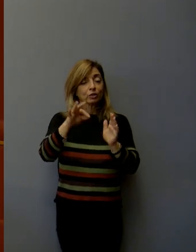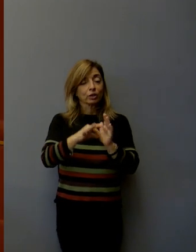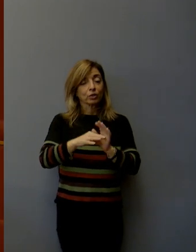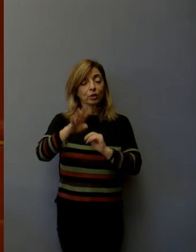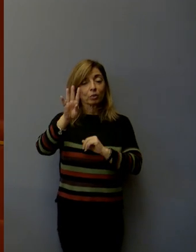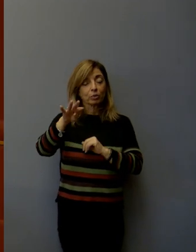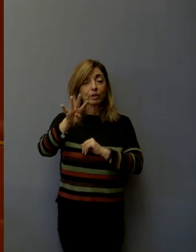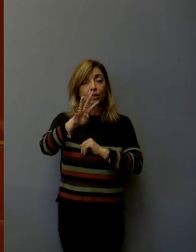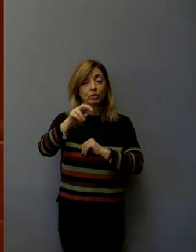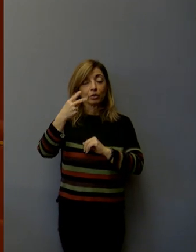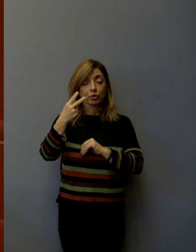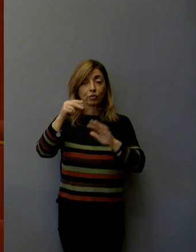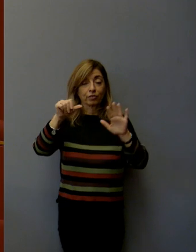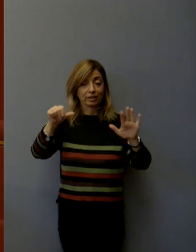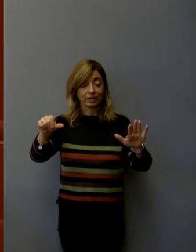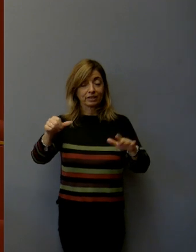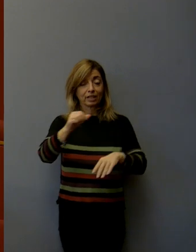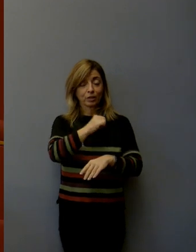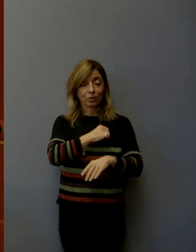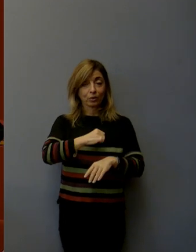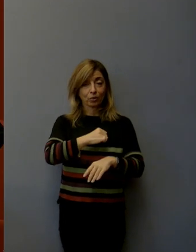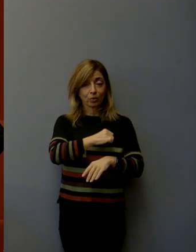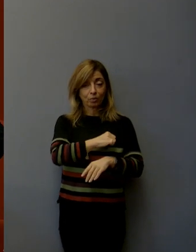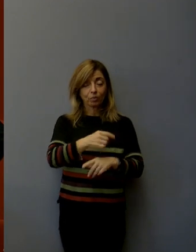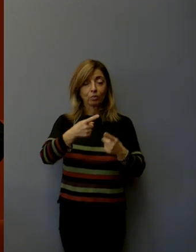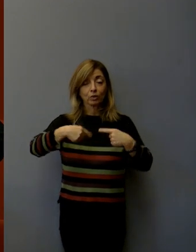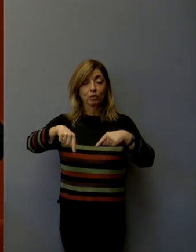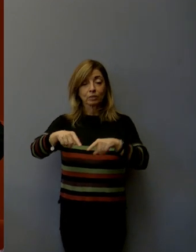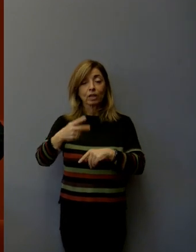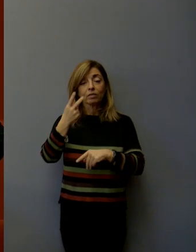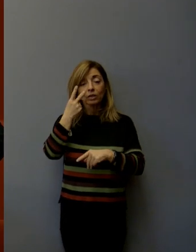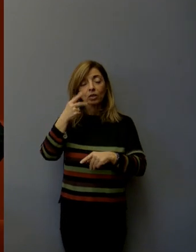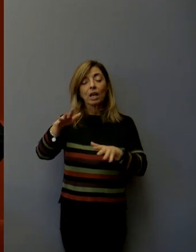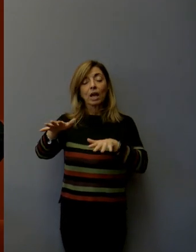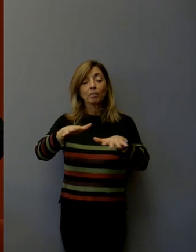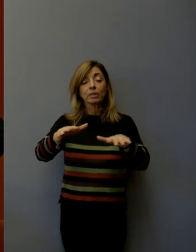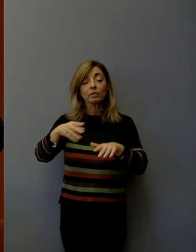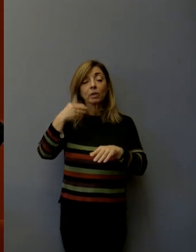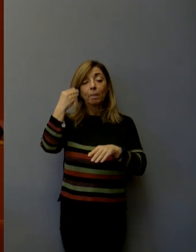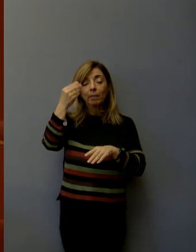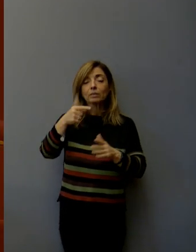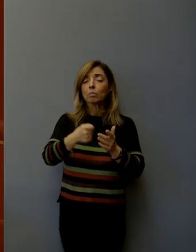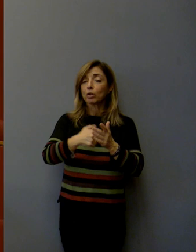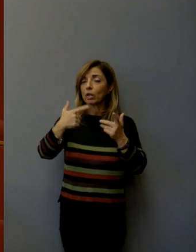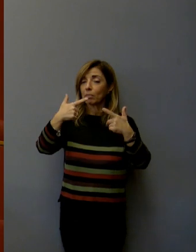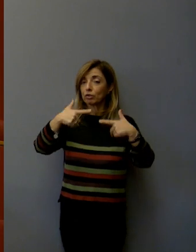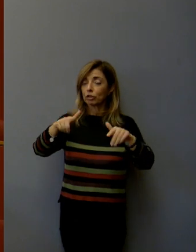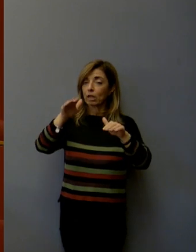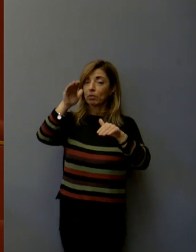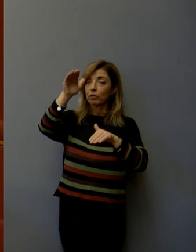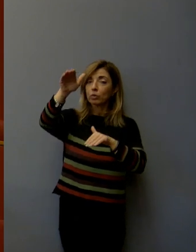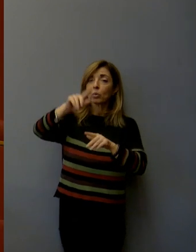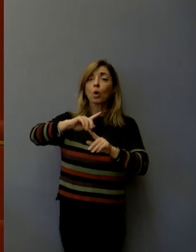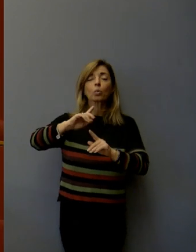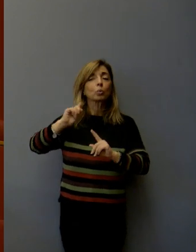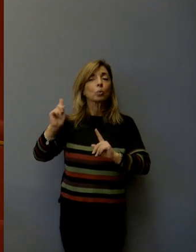il consiglio comunale è preso atto che l'amministrazione ritiene di importanza strategica per la città per il futuro tutte le iniziative rivolte ai